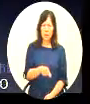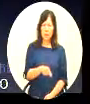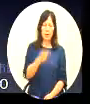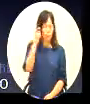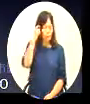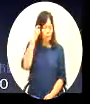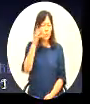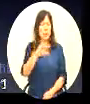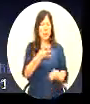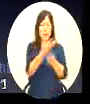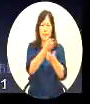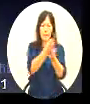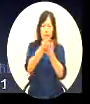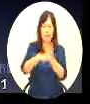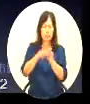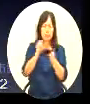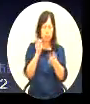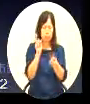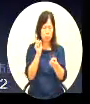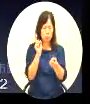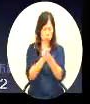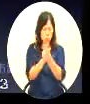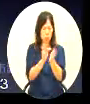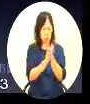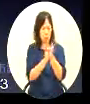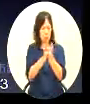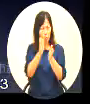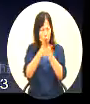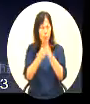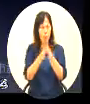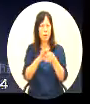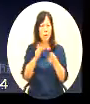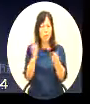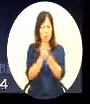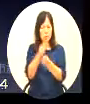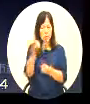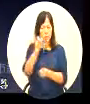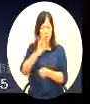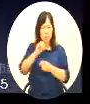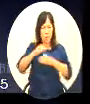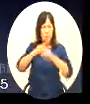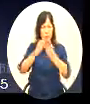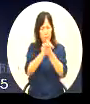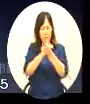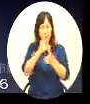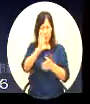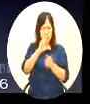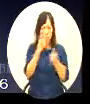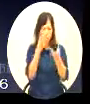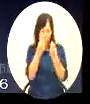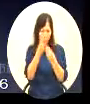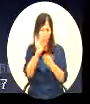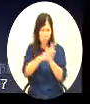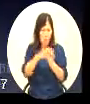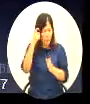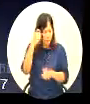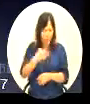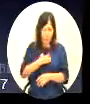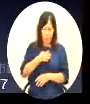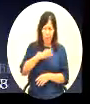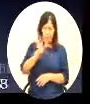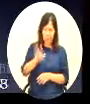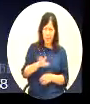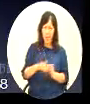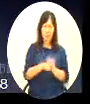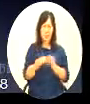要再给大家一个肯定齁，其实大家可能对于性别友善厕所有一些人不了解，会觉得恐慌，会觉得是不